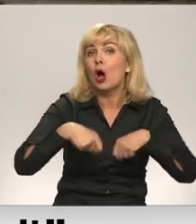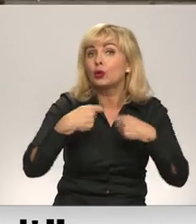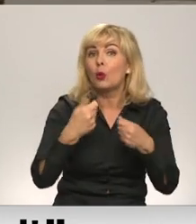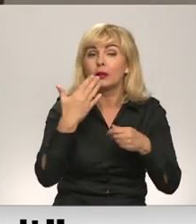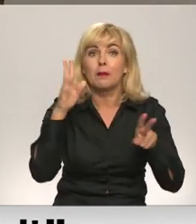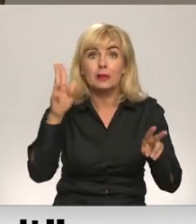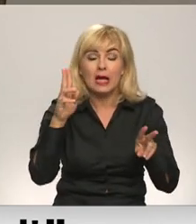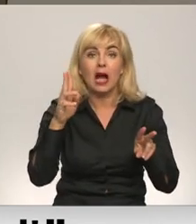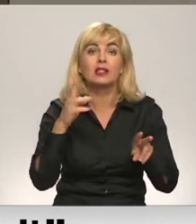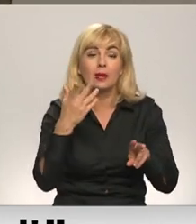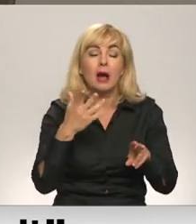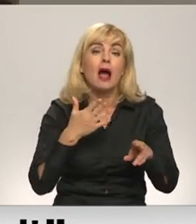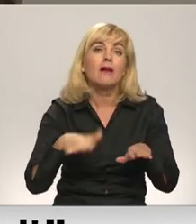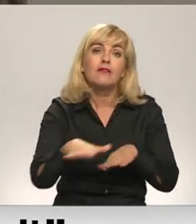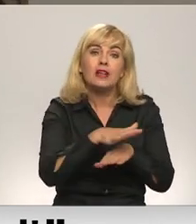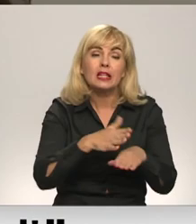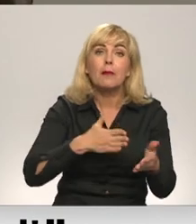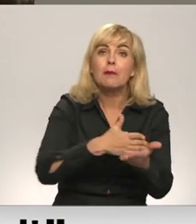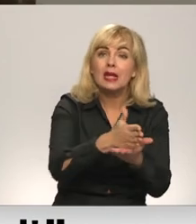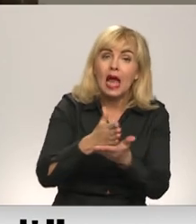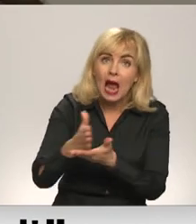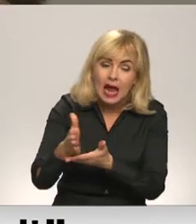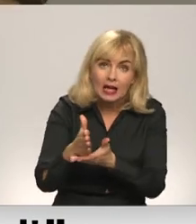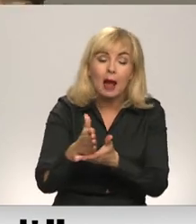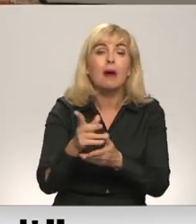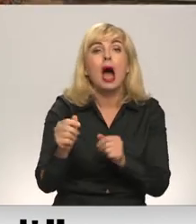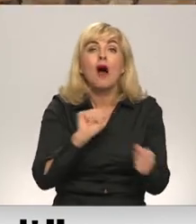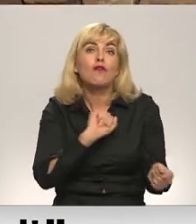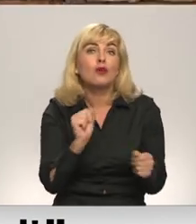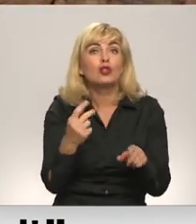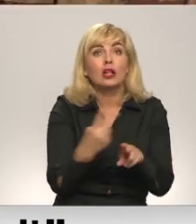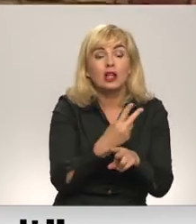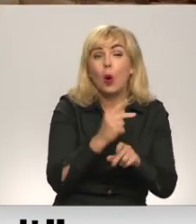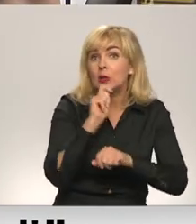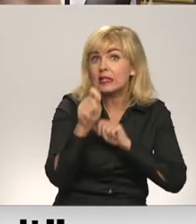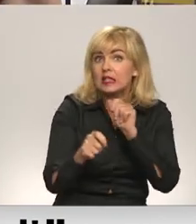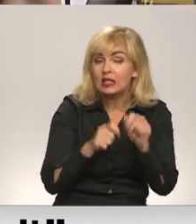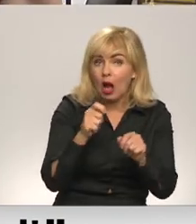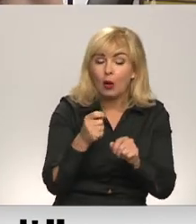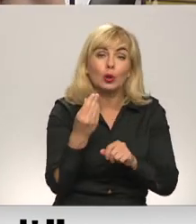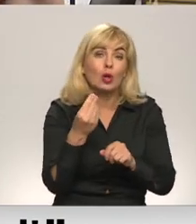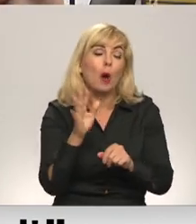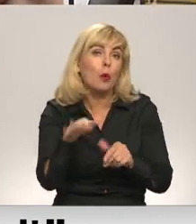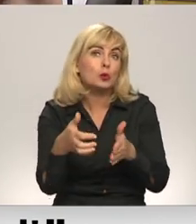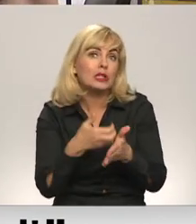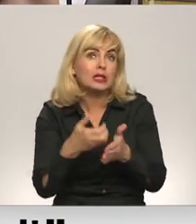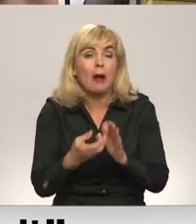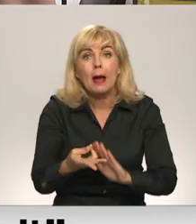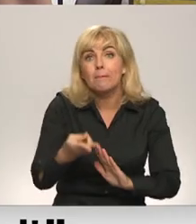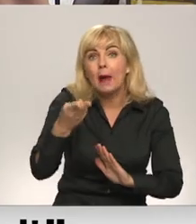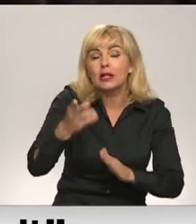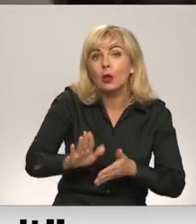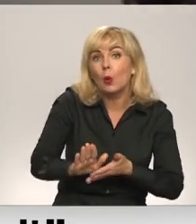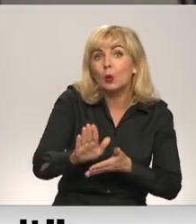veltīts vides pieejamības problemātikai cilvēkiem ar funkcionāliem traucējumiem. Saziedotie līdzekļi tiks izmantoti pacēlāju un